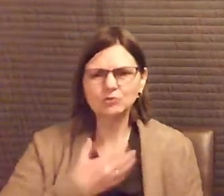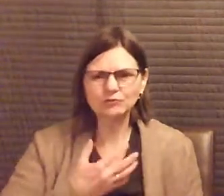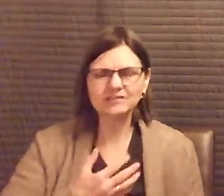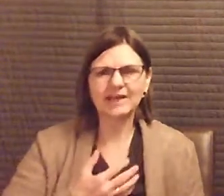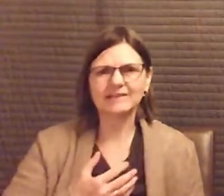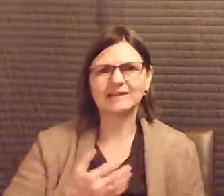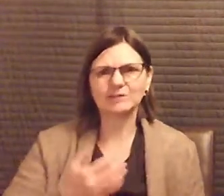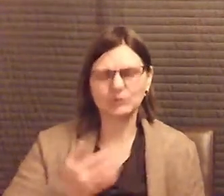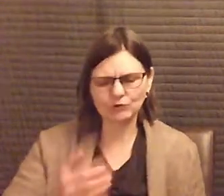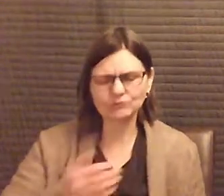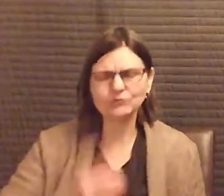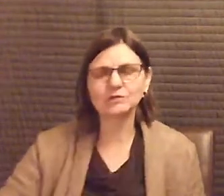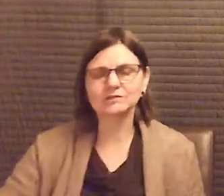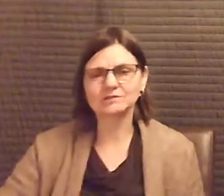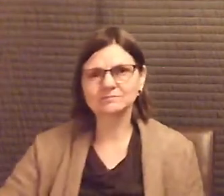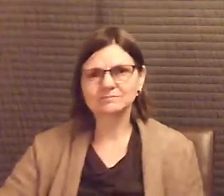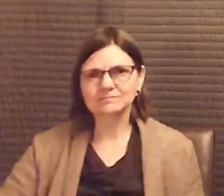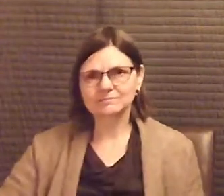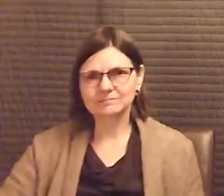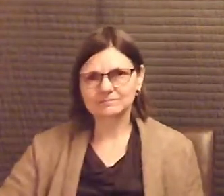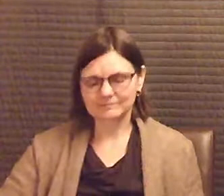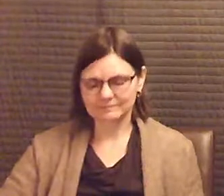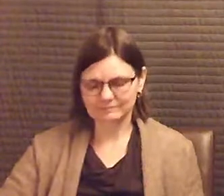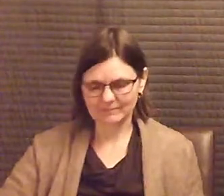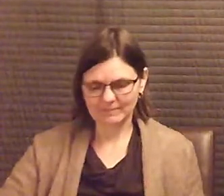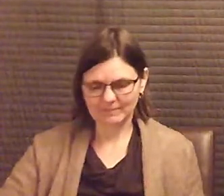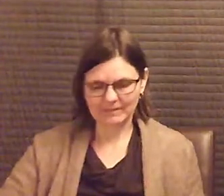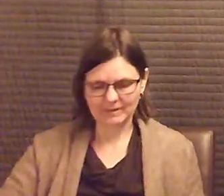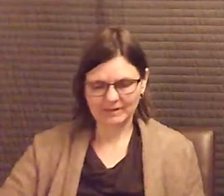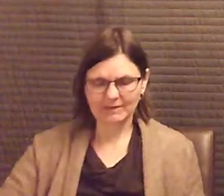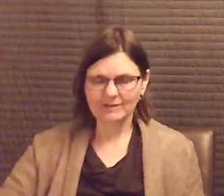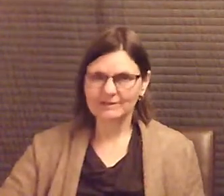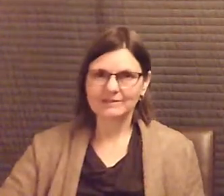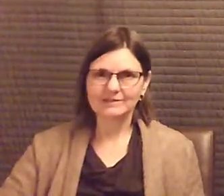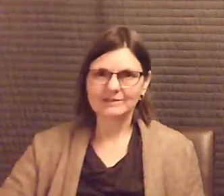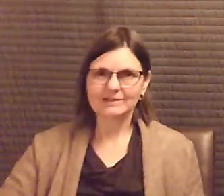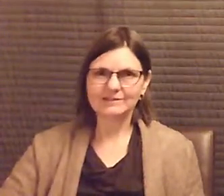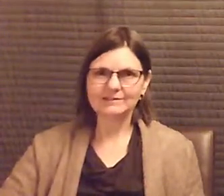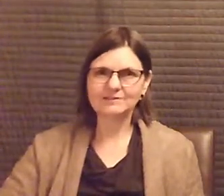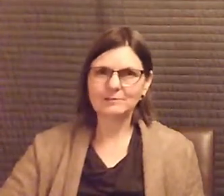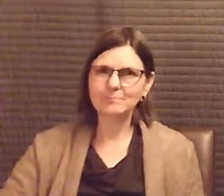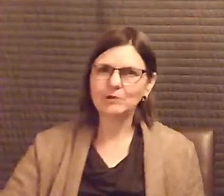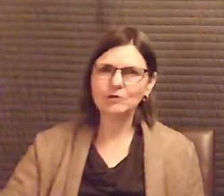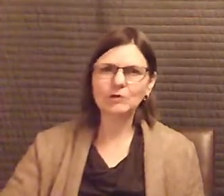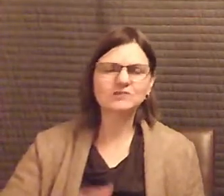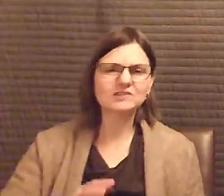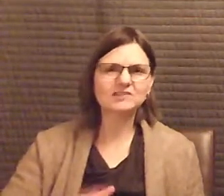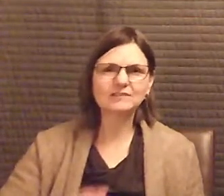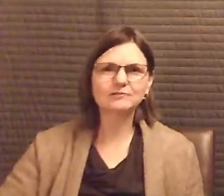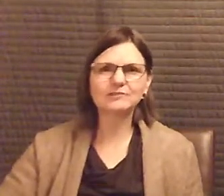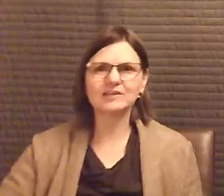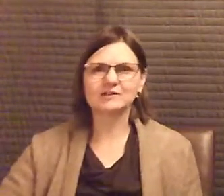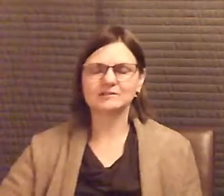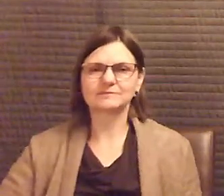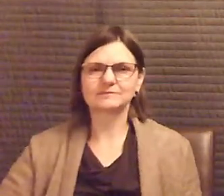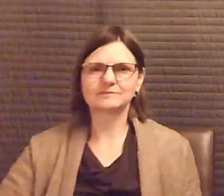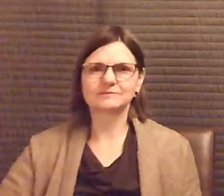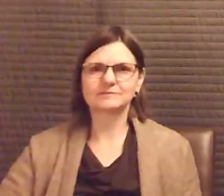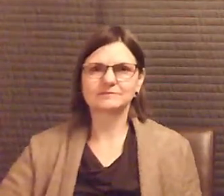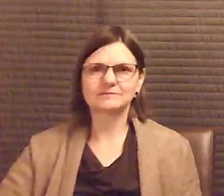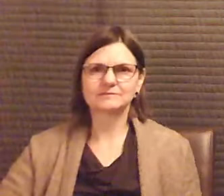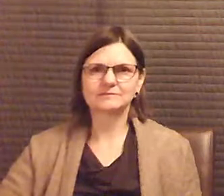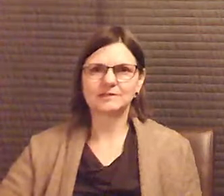niet te doen we zijn tegenover god woord is de mos paal voor prijzen van de planeet dit is de grootste stad van de wereld de beste